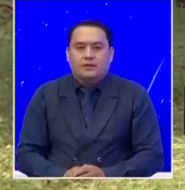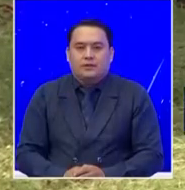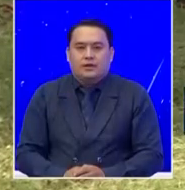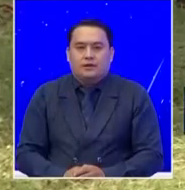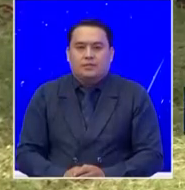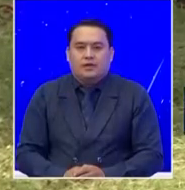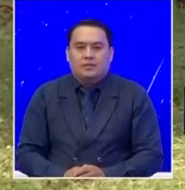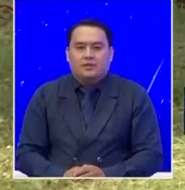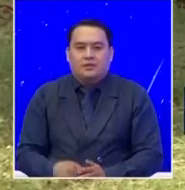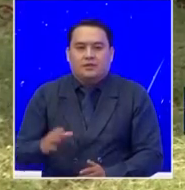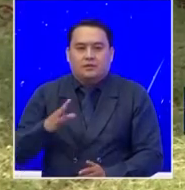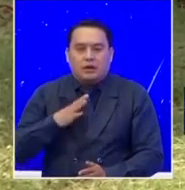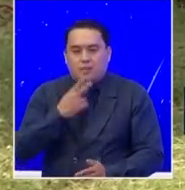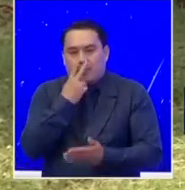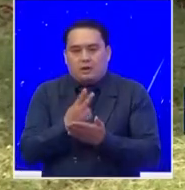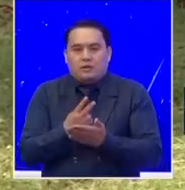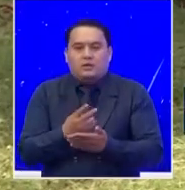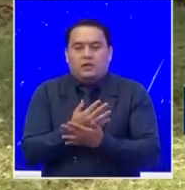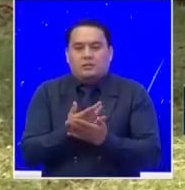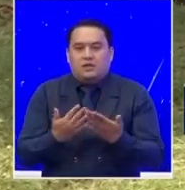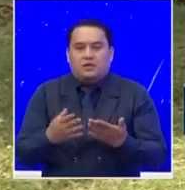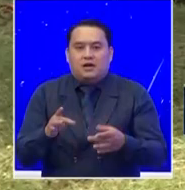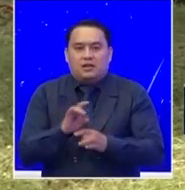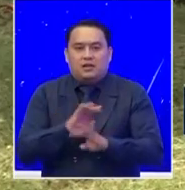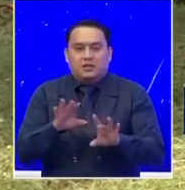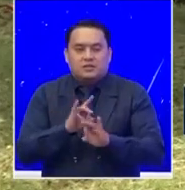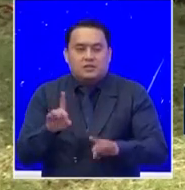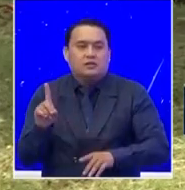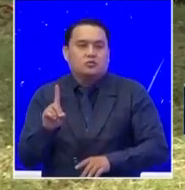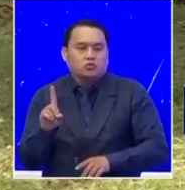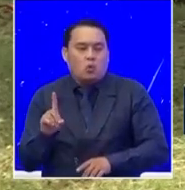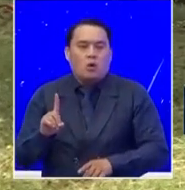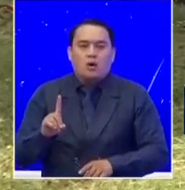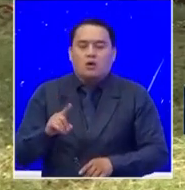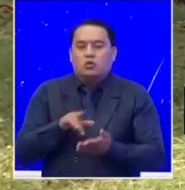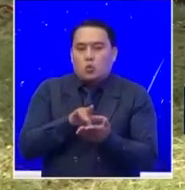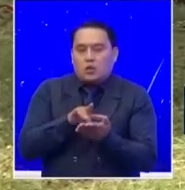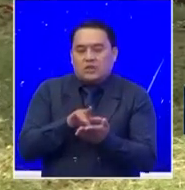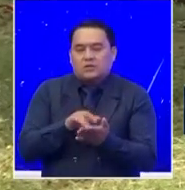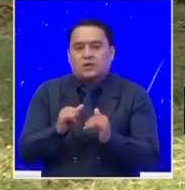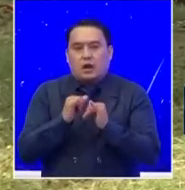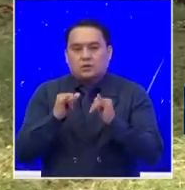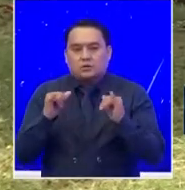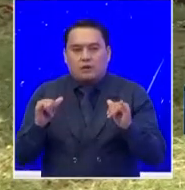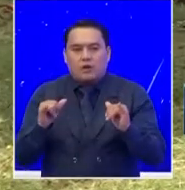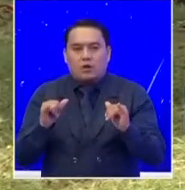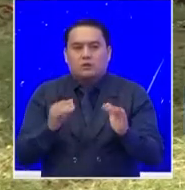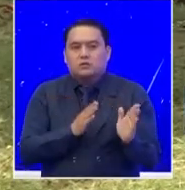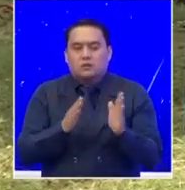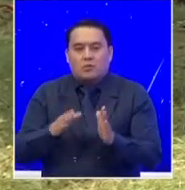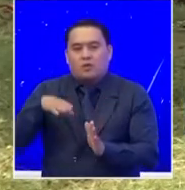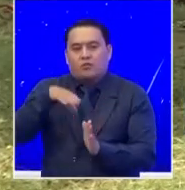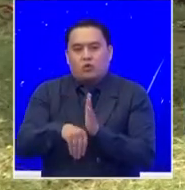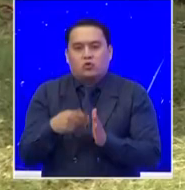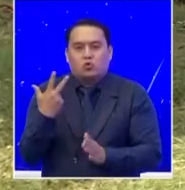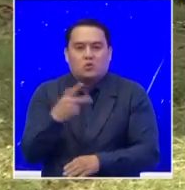По Казахстану имеется 36 таких организаций, как наш Центр детско-юношеского туризма и краеведения Текели. Мы стабильно входим в тройку